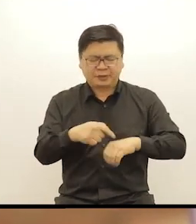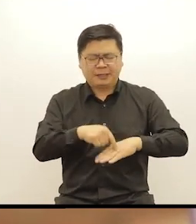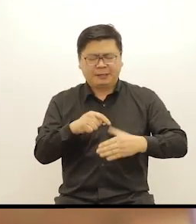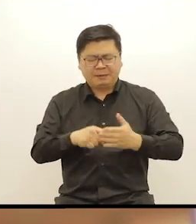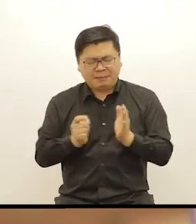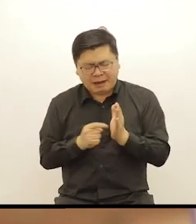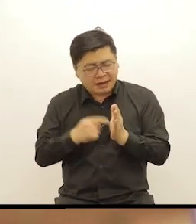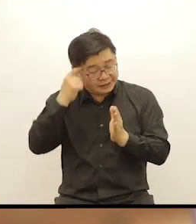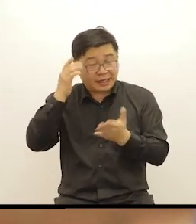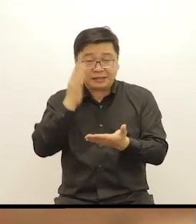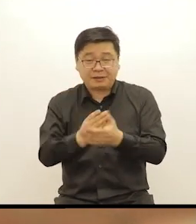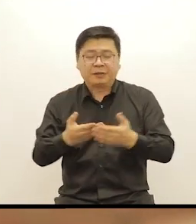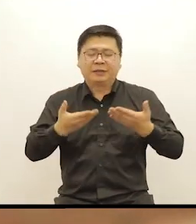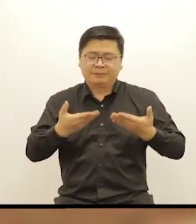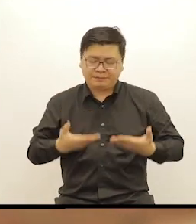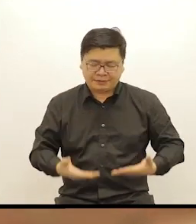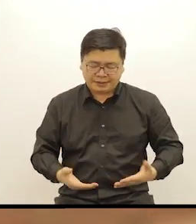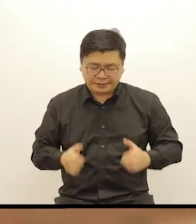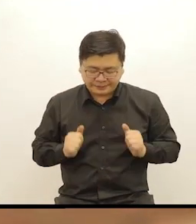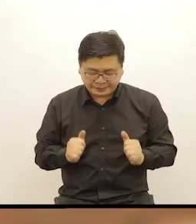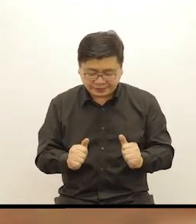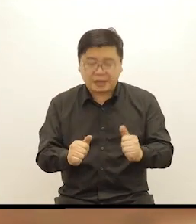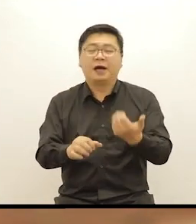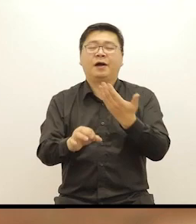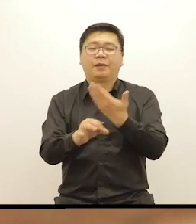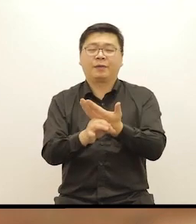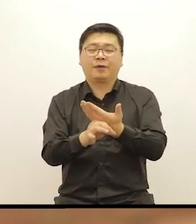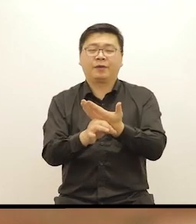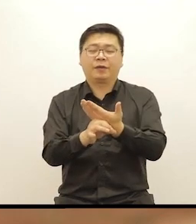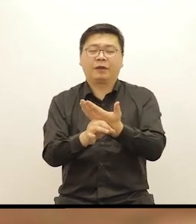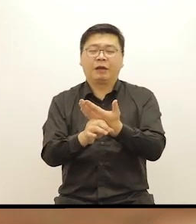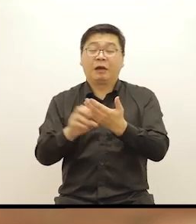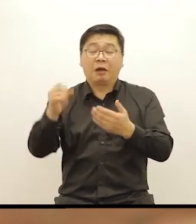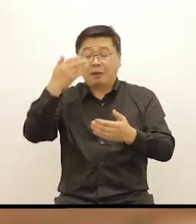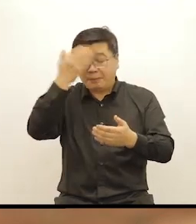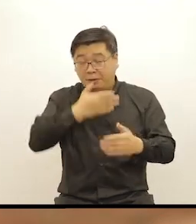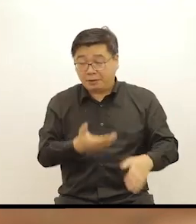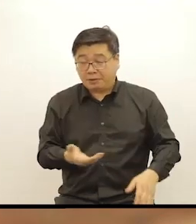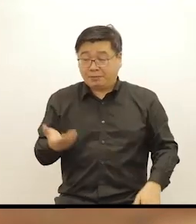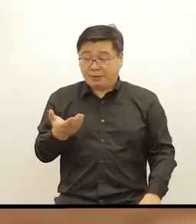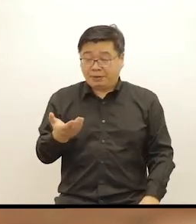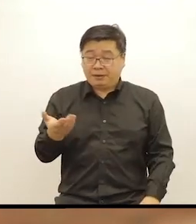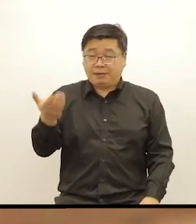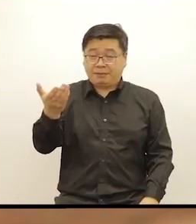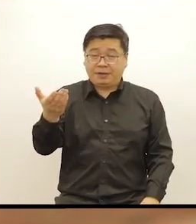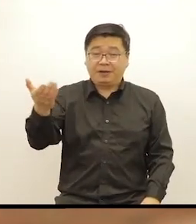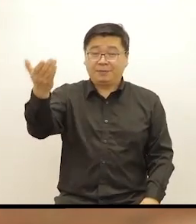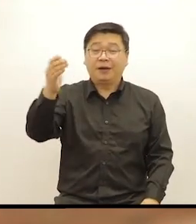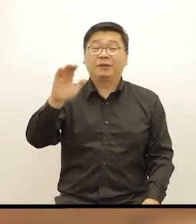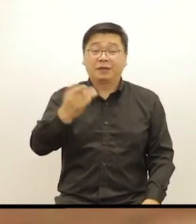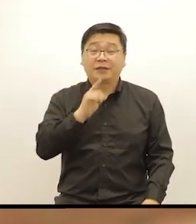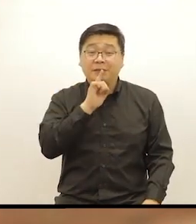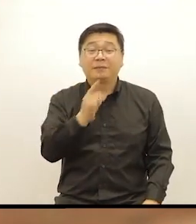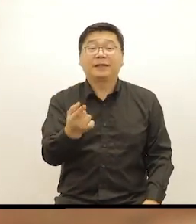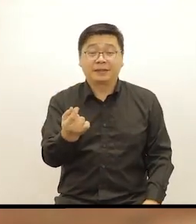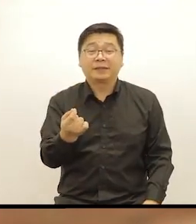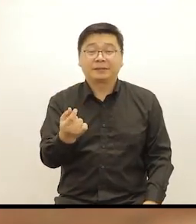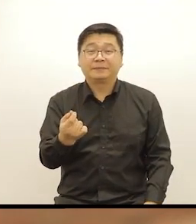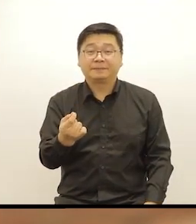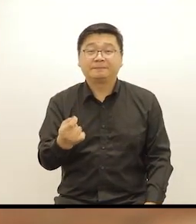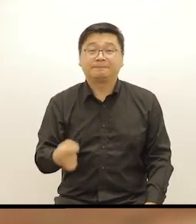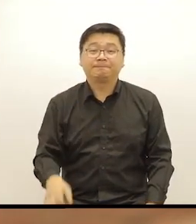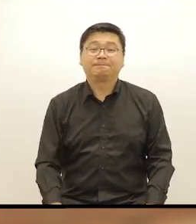마음을 비우고 차분하게 하다 보면은 또 어느 순간 본인이 알게 모르게 발전되어 있지 않나 하는 뭐 이러한